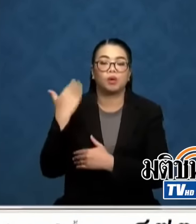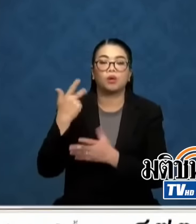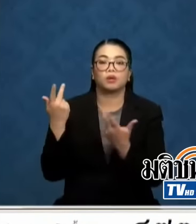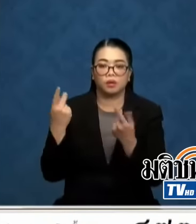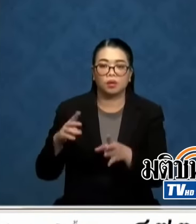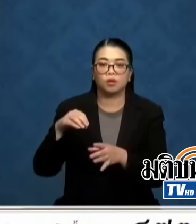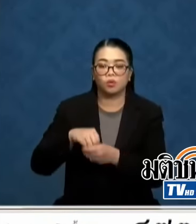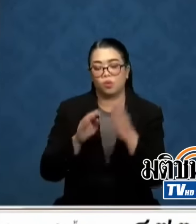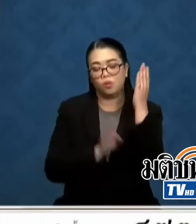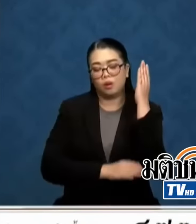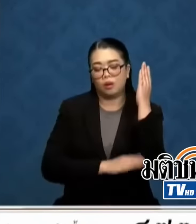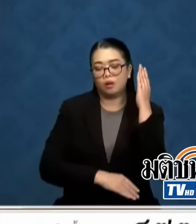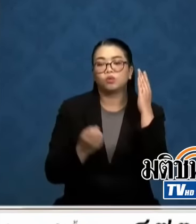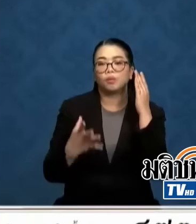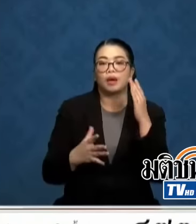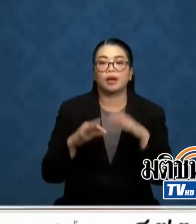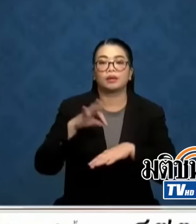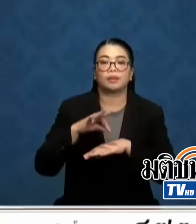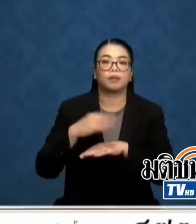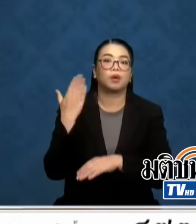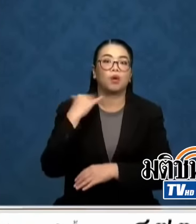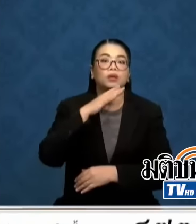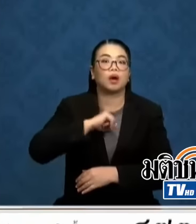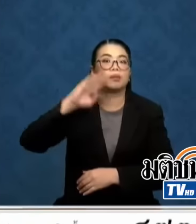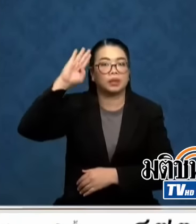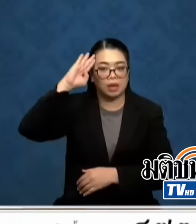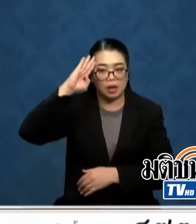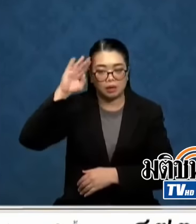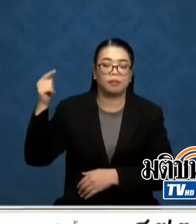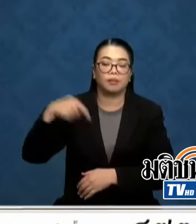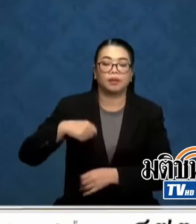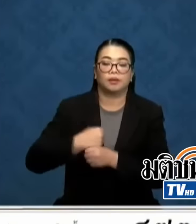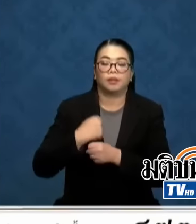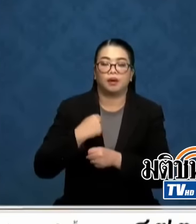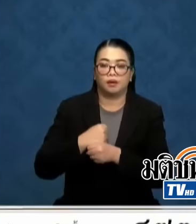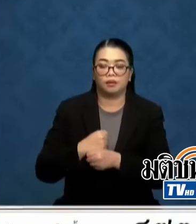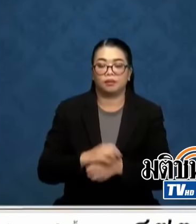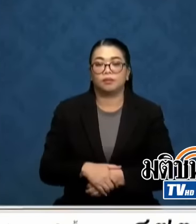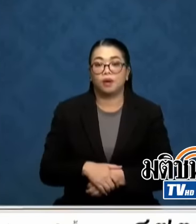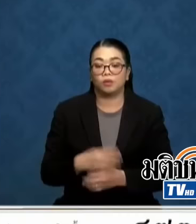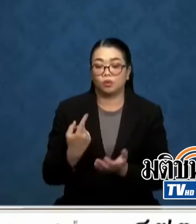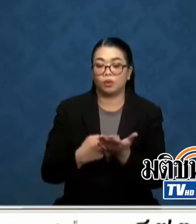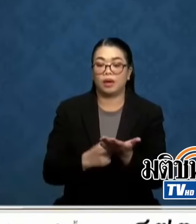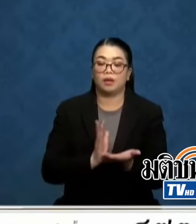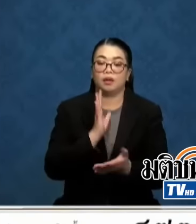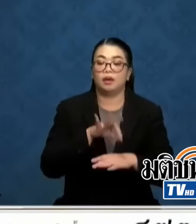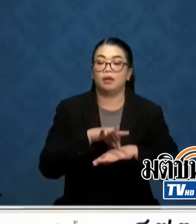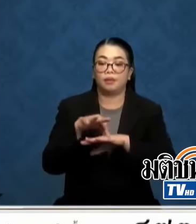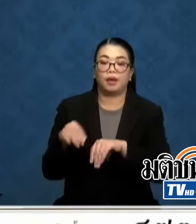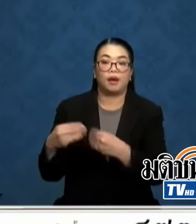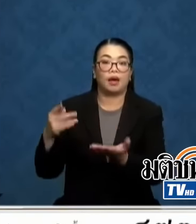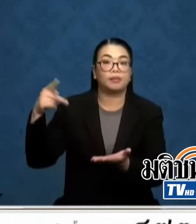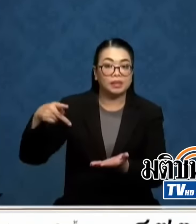ใต้และก็ส่วนใหญ่ก็จะเป็นนายทหารนะครับแล้วคณะกรรมการผู้แทนพิเศษนี้นะครับยังมี